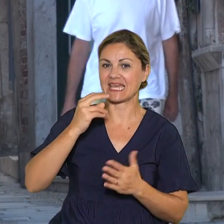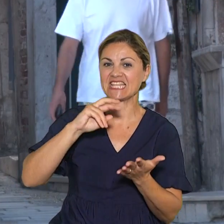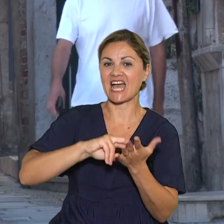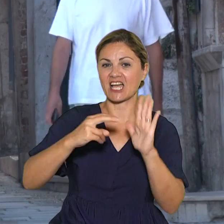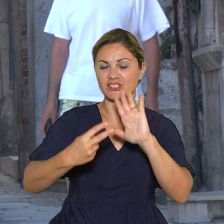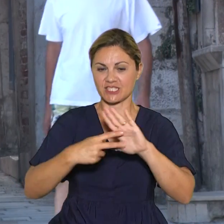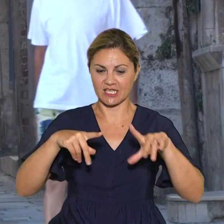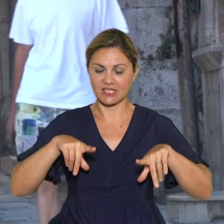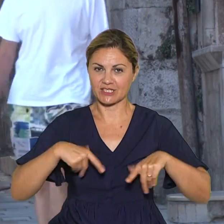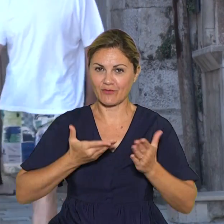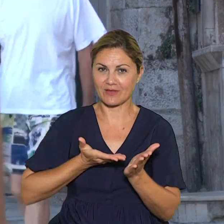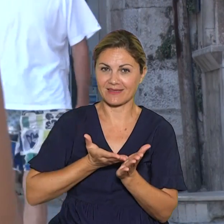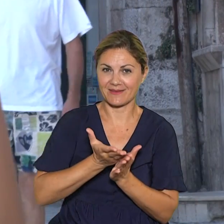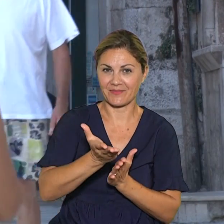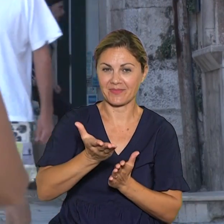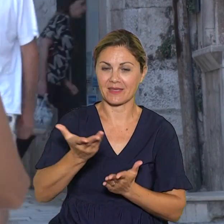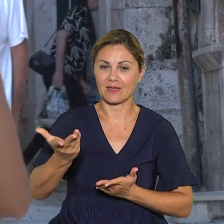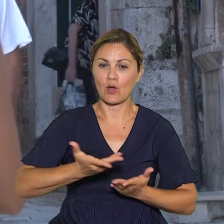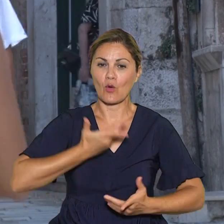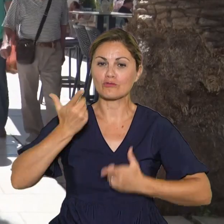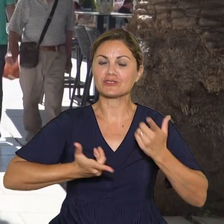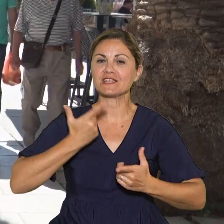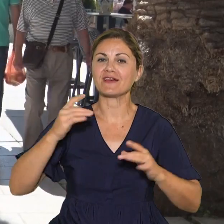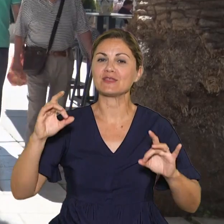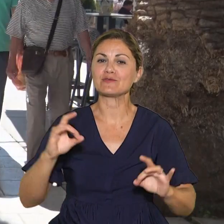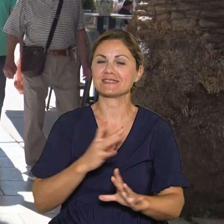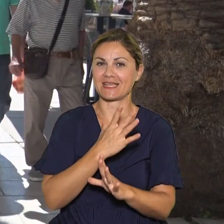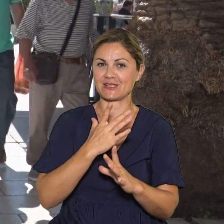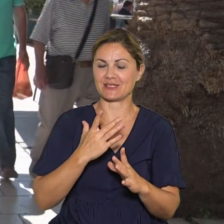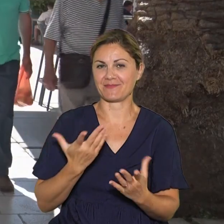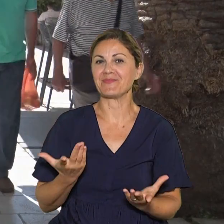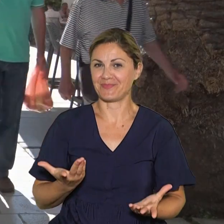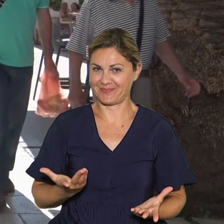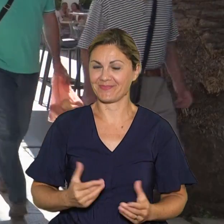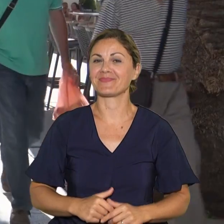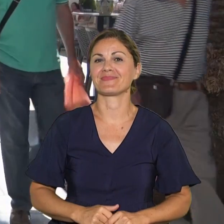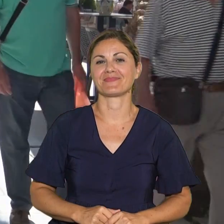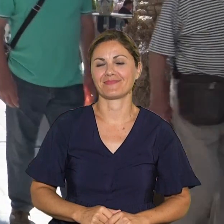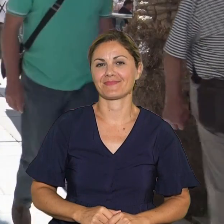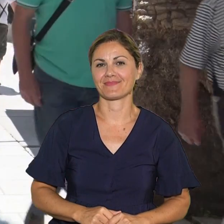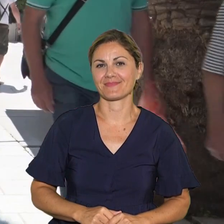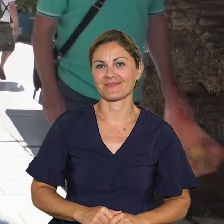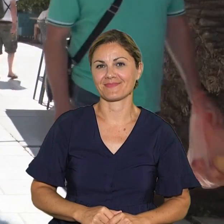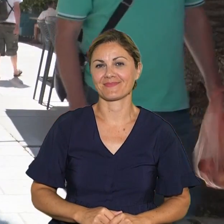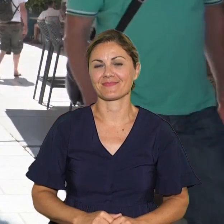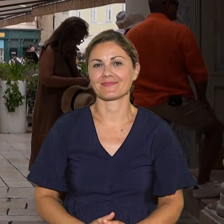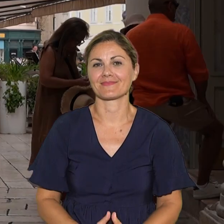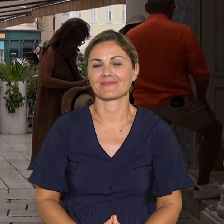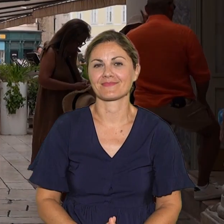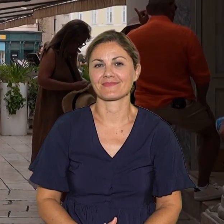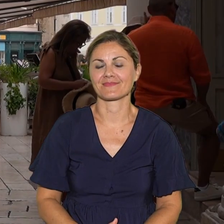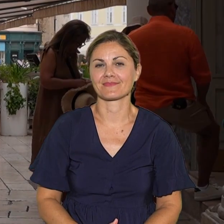načina života, ali i malim trenucima sreće, zahvalnosti i ljubavi koji život čine ispunjenim.